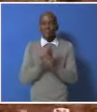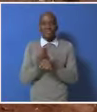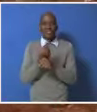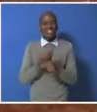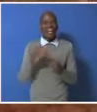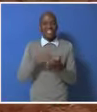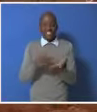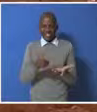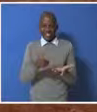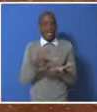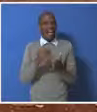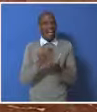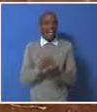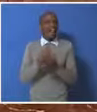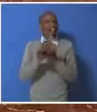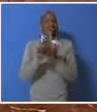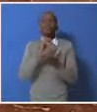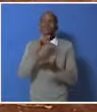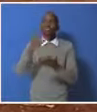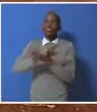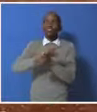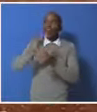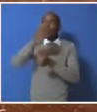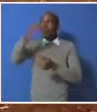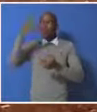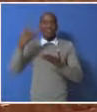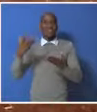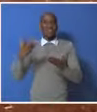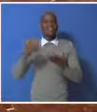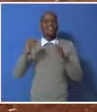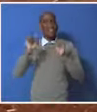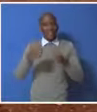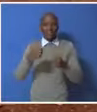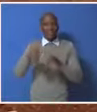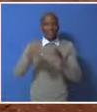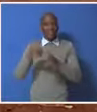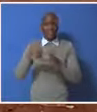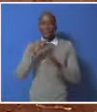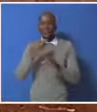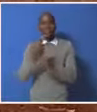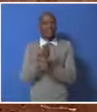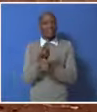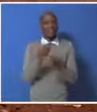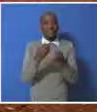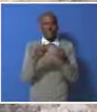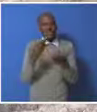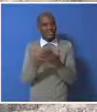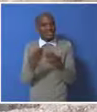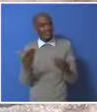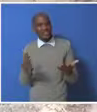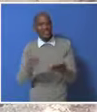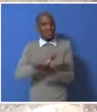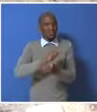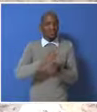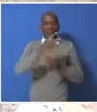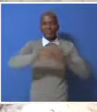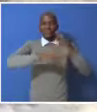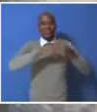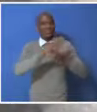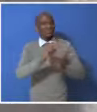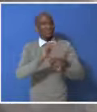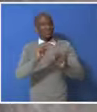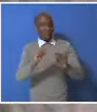gokotsa kgothego ya lehatshe re tlabe re rema dikgong re reng so e tsa gore tlabe e thusa ka gone mo gore ga o na le yone yaanong